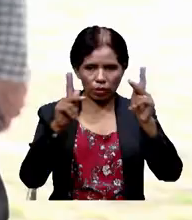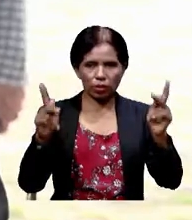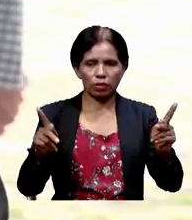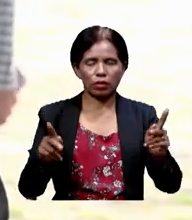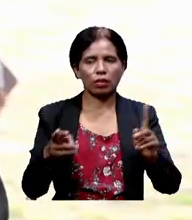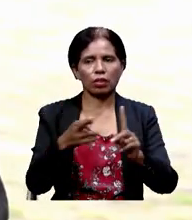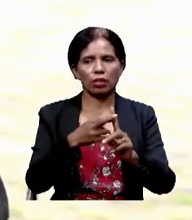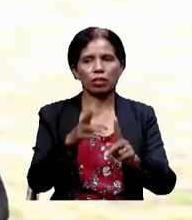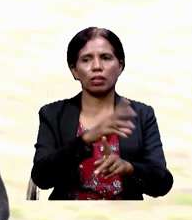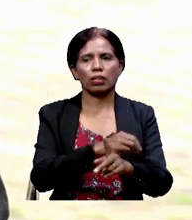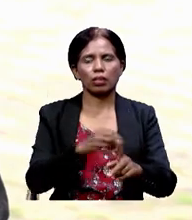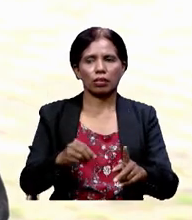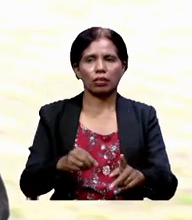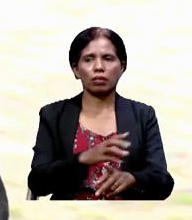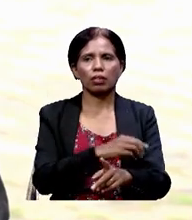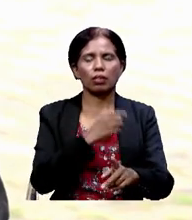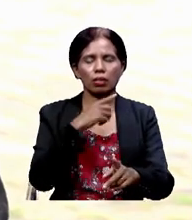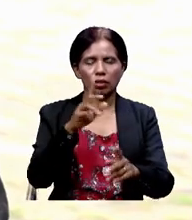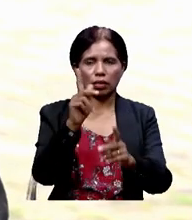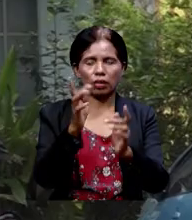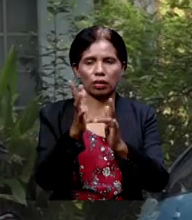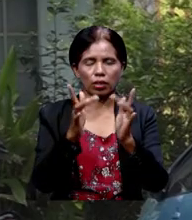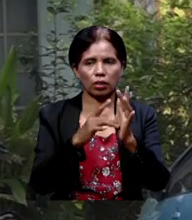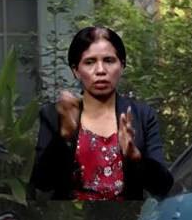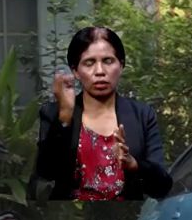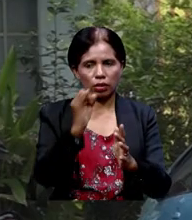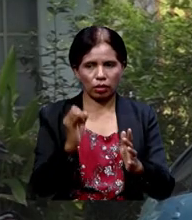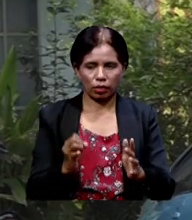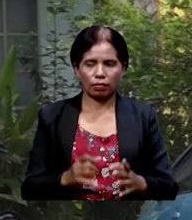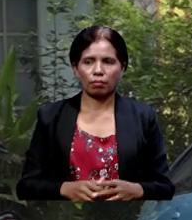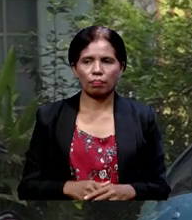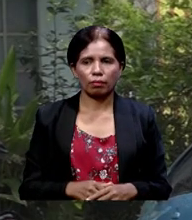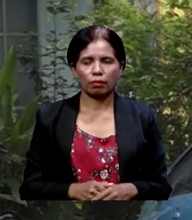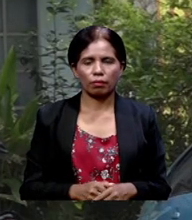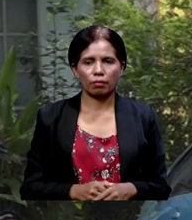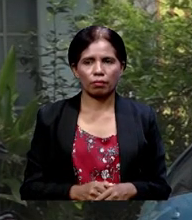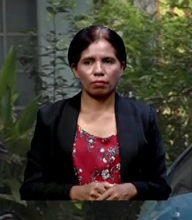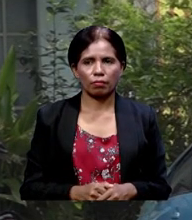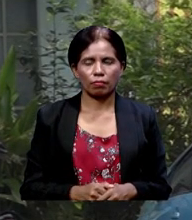Santa Cruz, Sanana Reading Room, Cristo Rei no Dolokoan, Aderito Ximenes, Joanico Vicente, Ziemen.